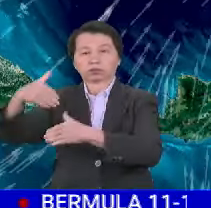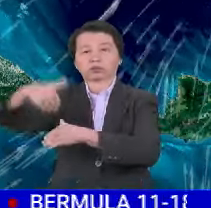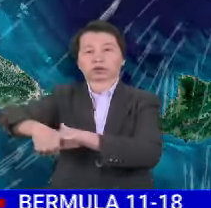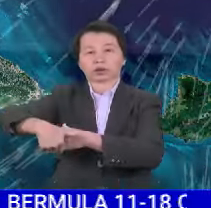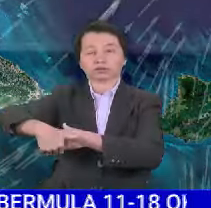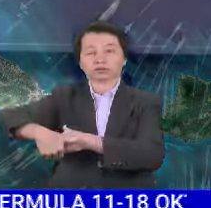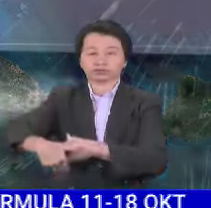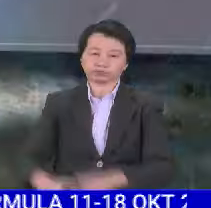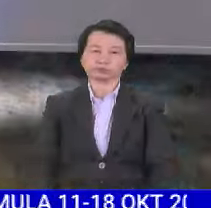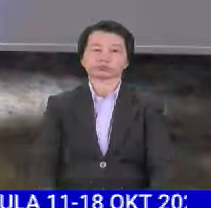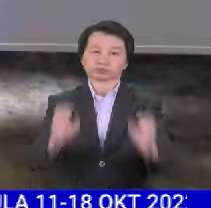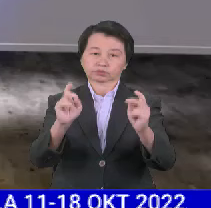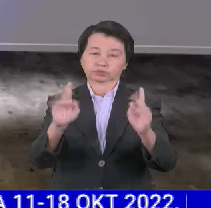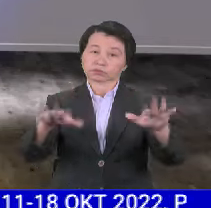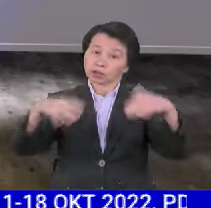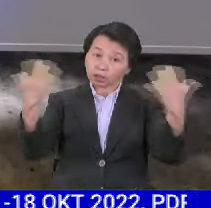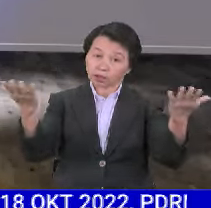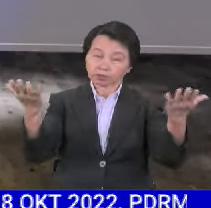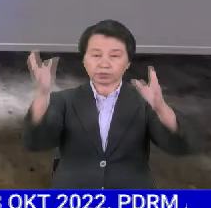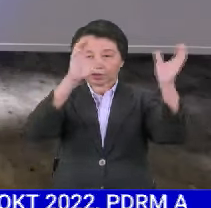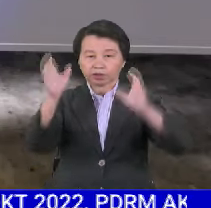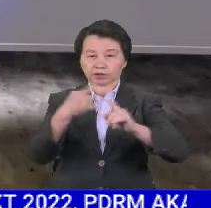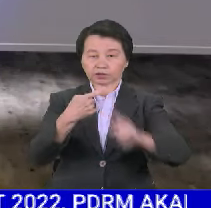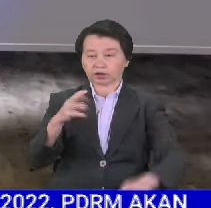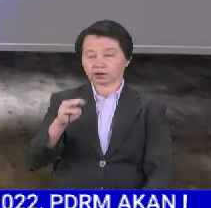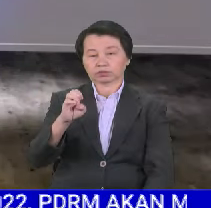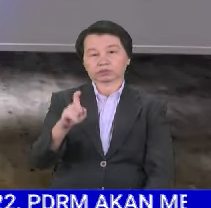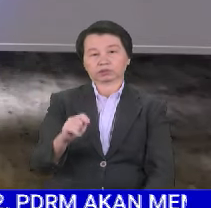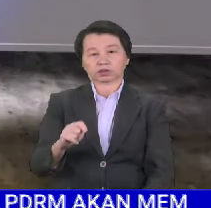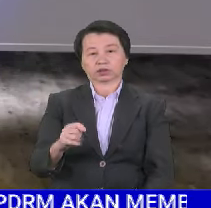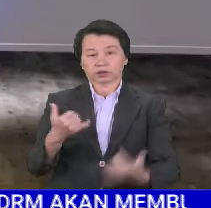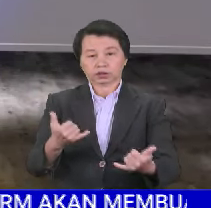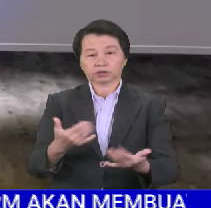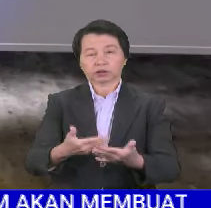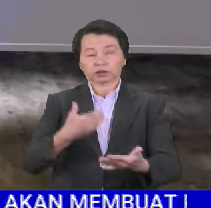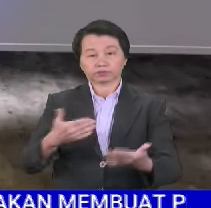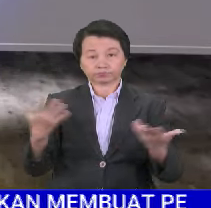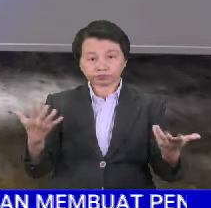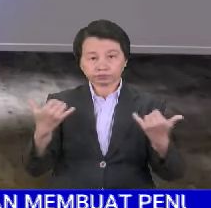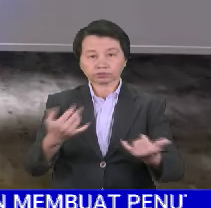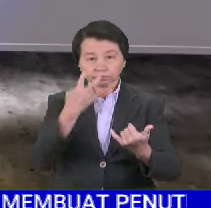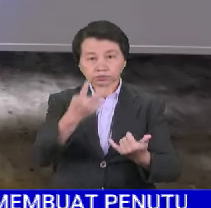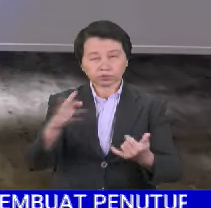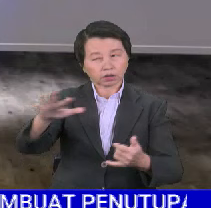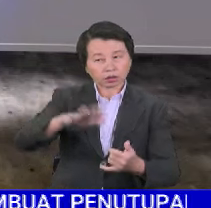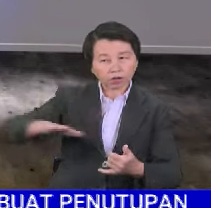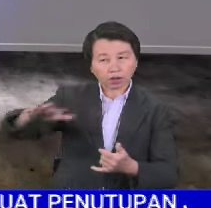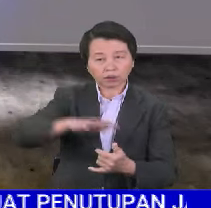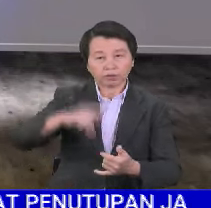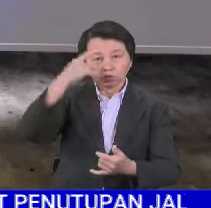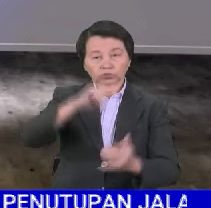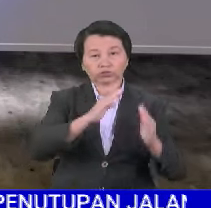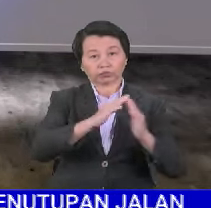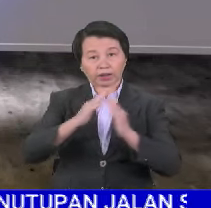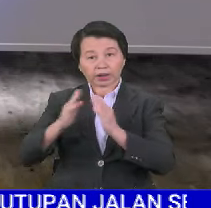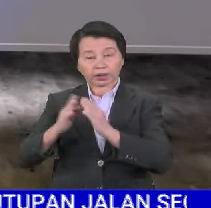nanti. Baiklah, sekian sahaja laporan cuaca daripada Met Malaysia buat masa kini. Sebelum kita berpisah, kita lihat dulu ramalan cuaca bagi